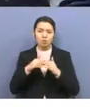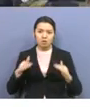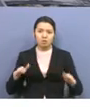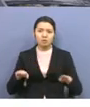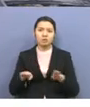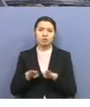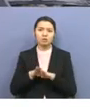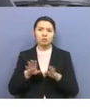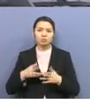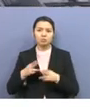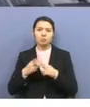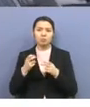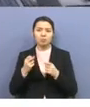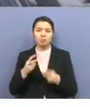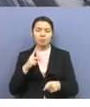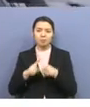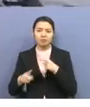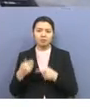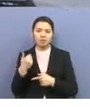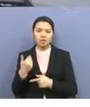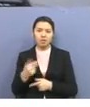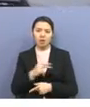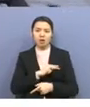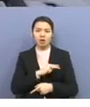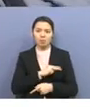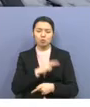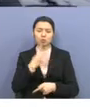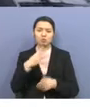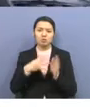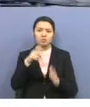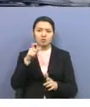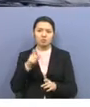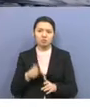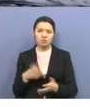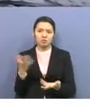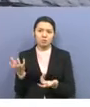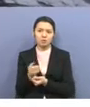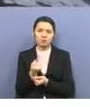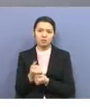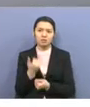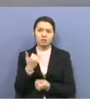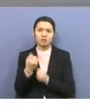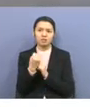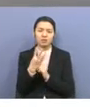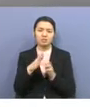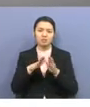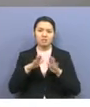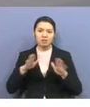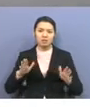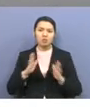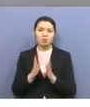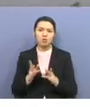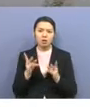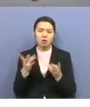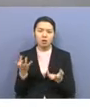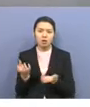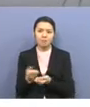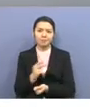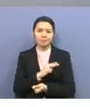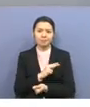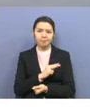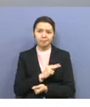төтенше жағдайлар қызметінің жедел әрекет етуі нәтижесінде жалын ішіндегі 49 адам ажалдан аман қалған. Оның 13-ші бала. Тек қана апаттық құтқару жұмыстары